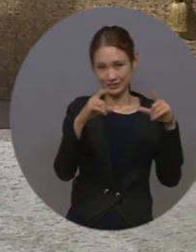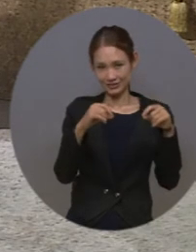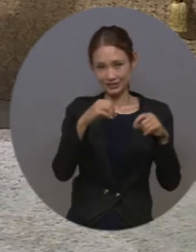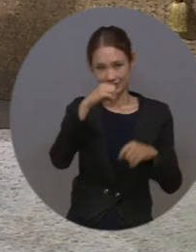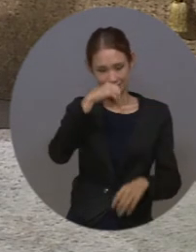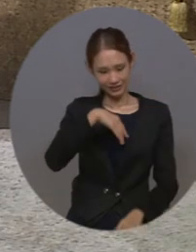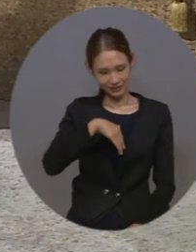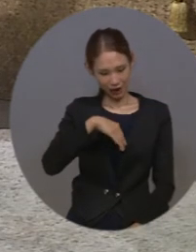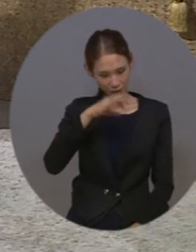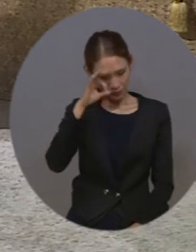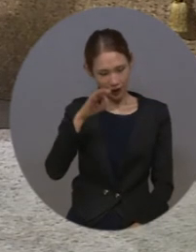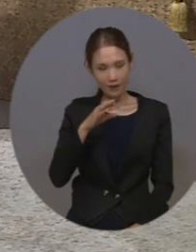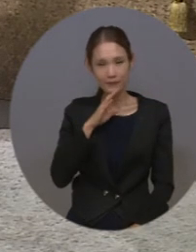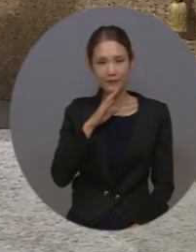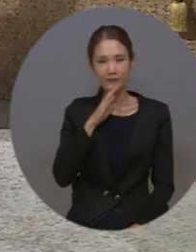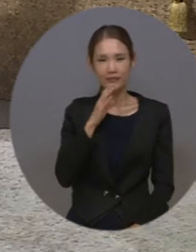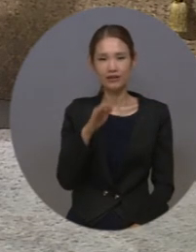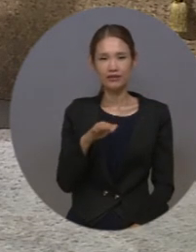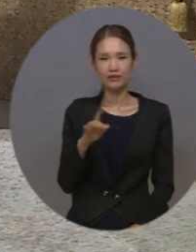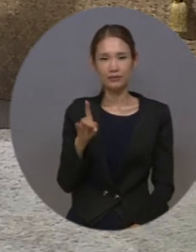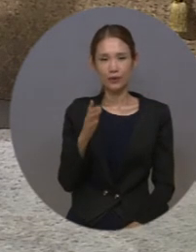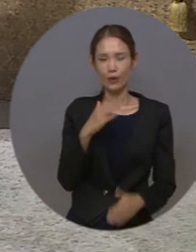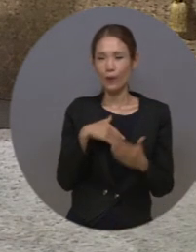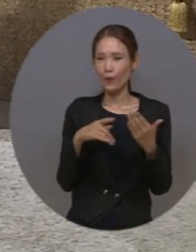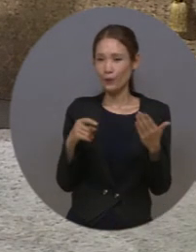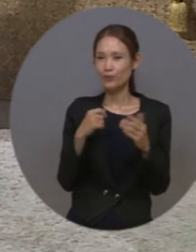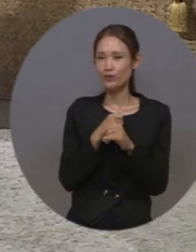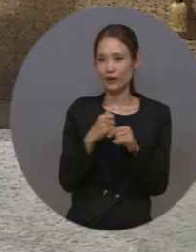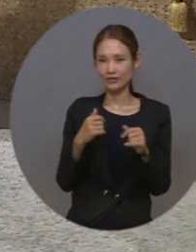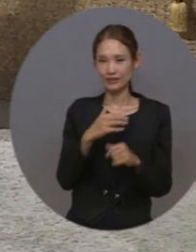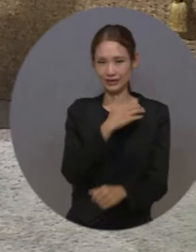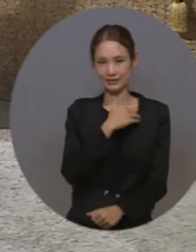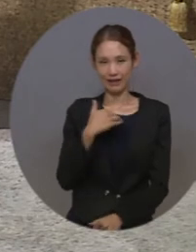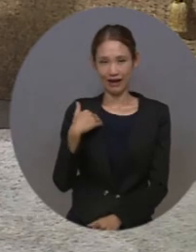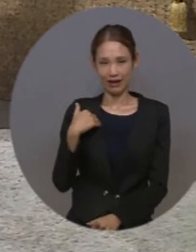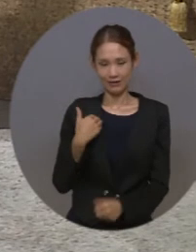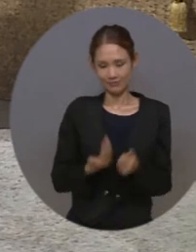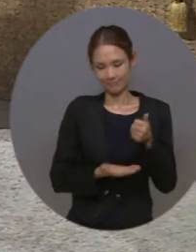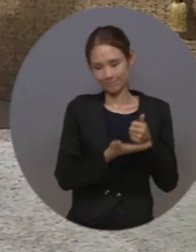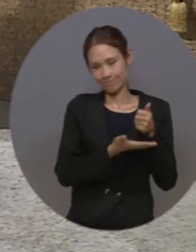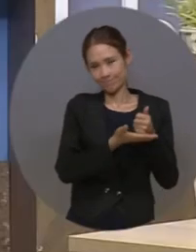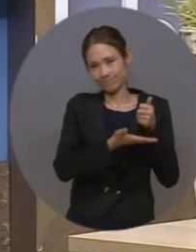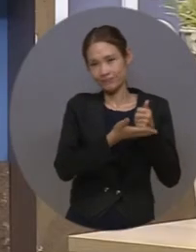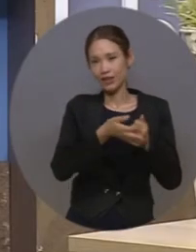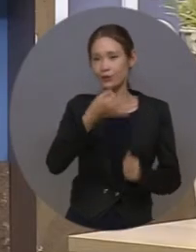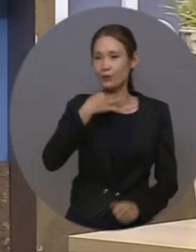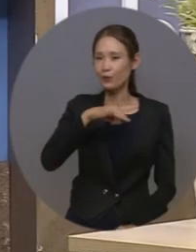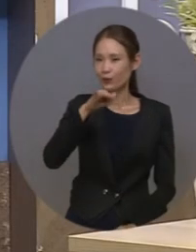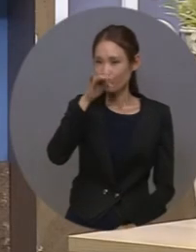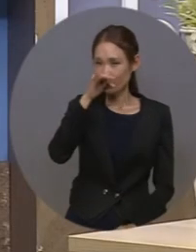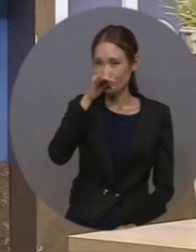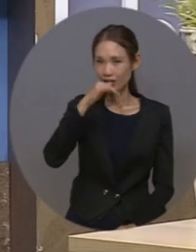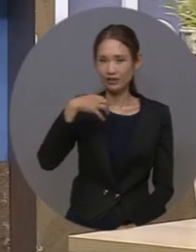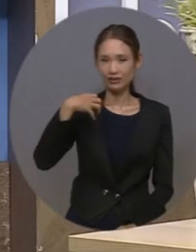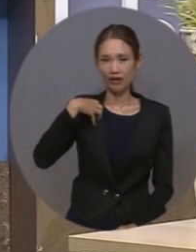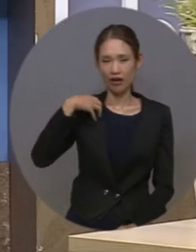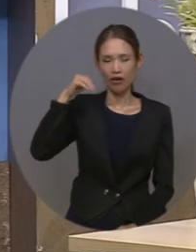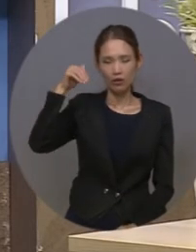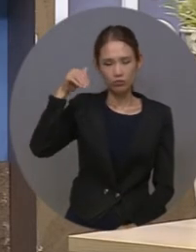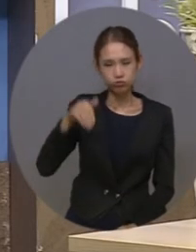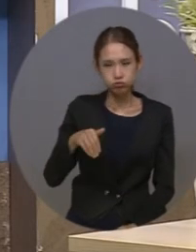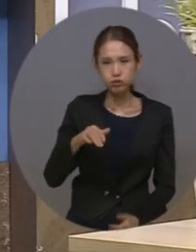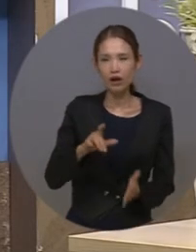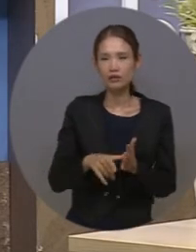태극기가 그냥 태극기로 볼 수도 있지만 뭔가 공무원으로서 자긍심을 고취시키는 그렇죠. 역할도 있고 예, 예. 또 사기가 저하됐을 때 이거